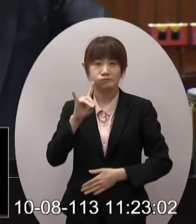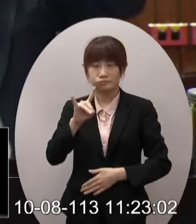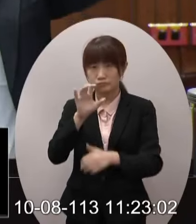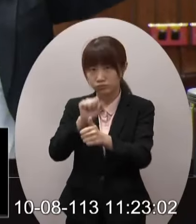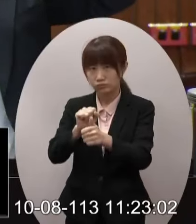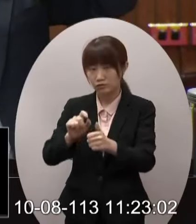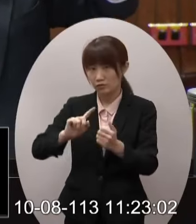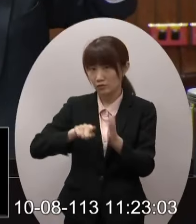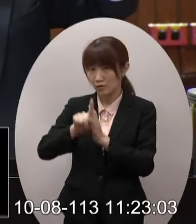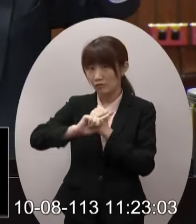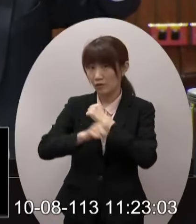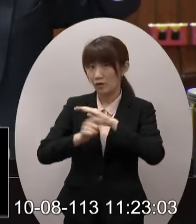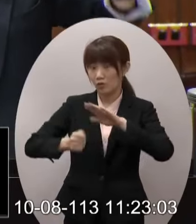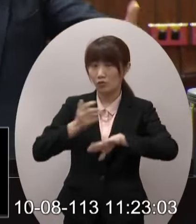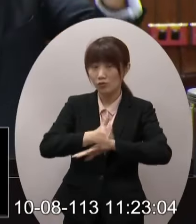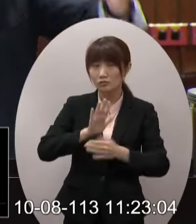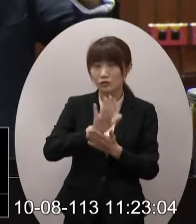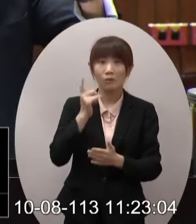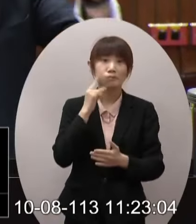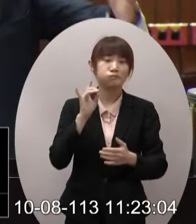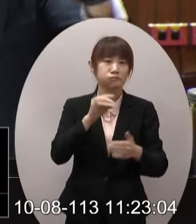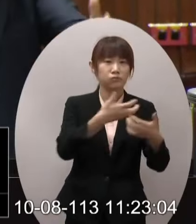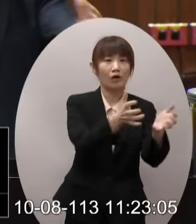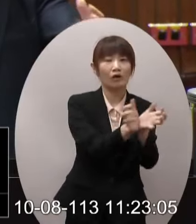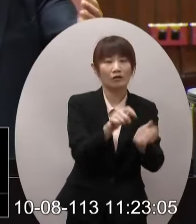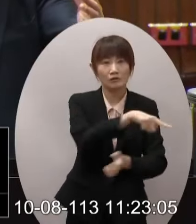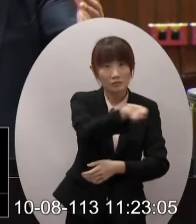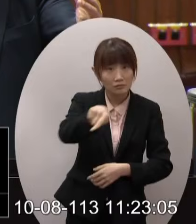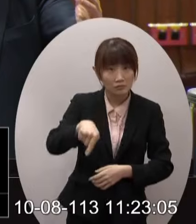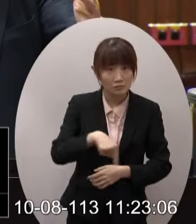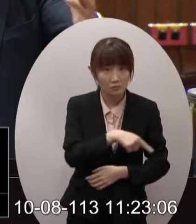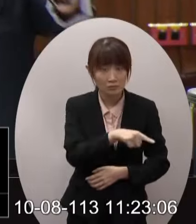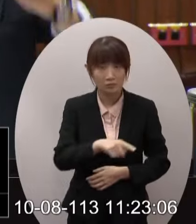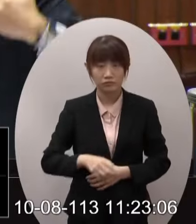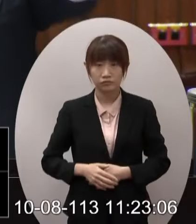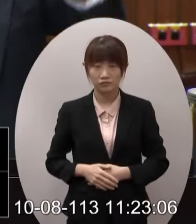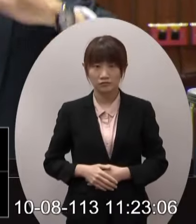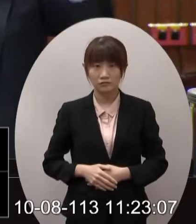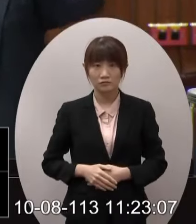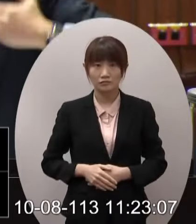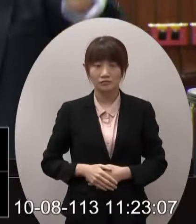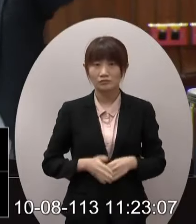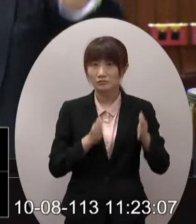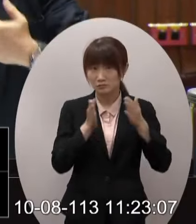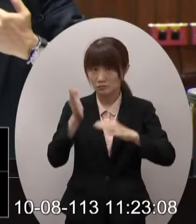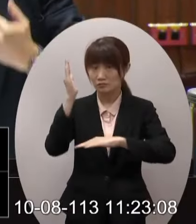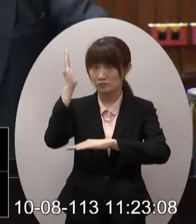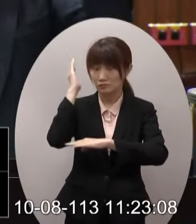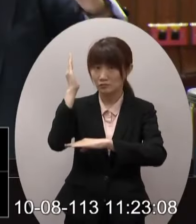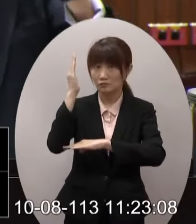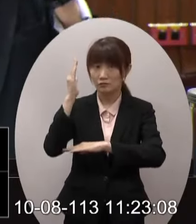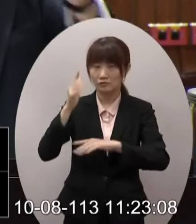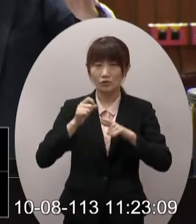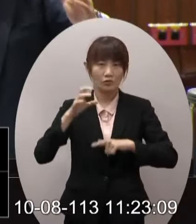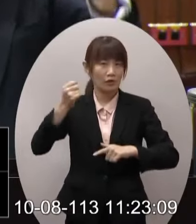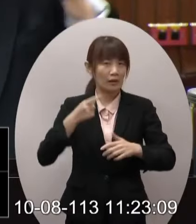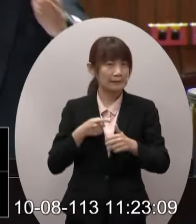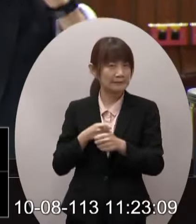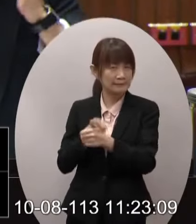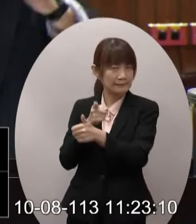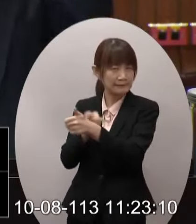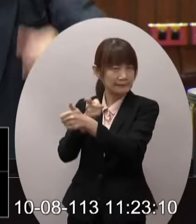这些啊诈骗集团集体的向我们政府公权力挑